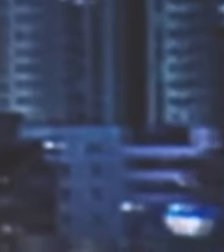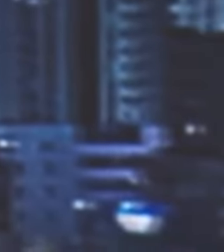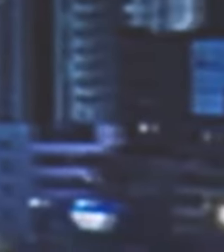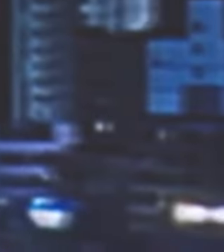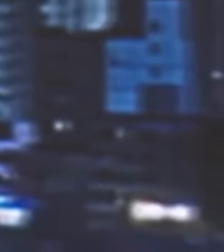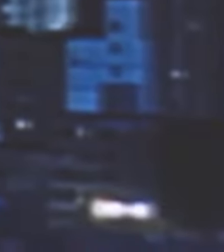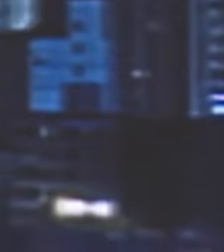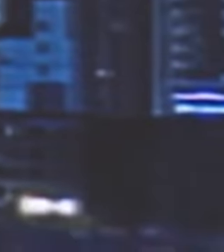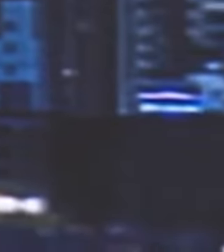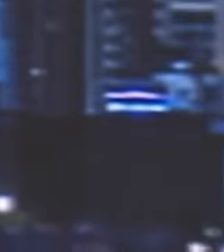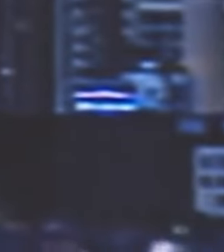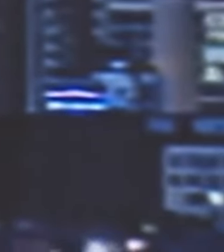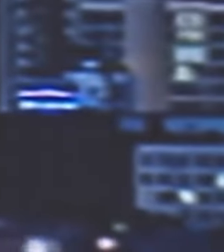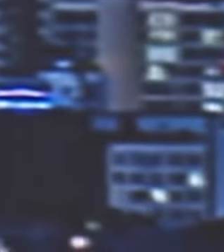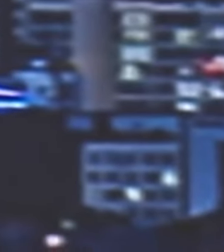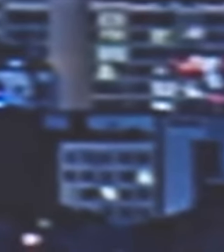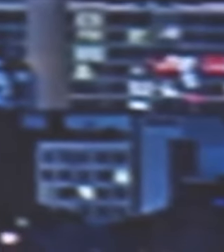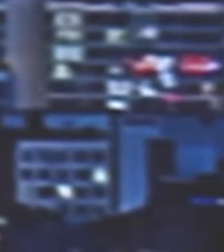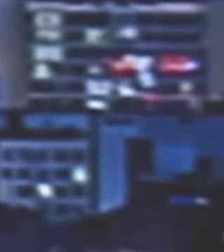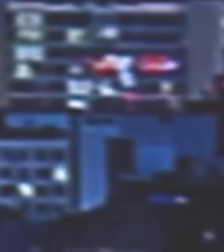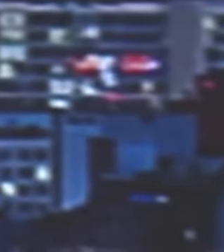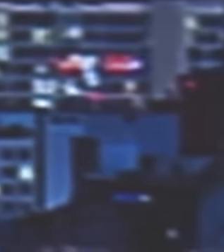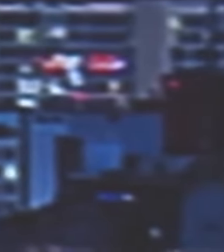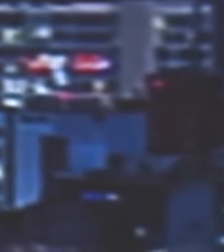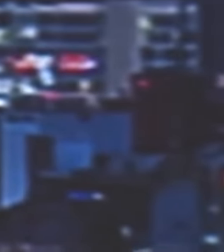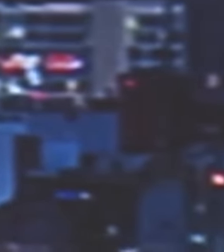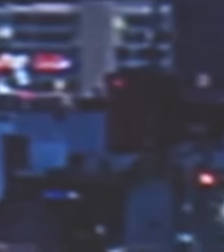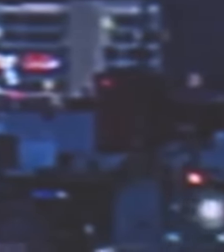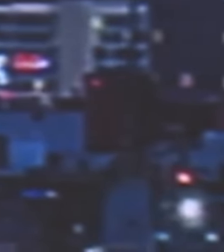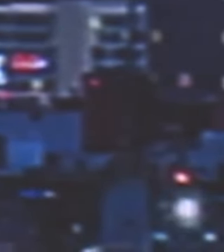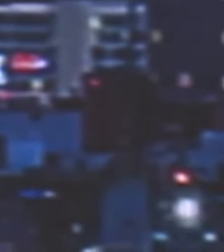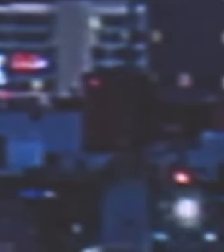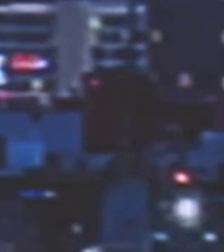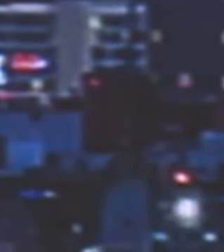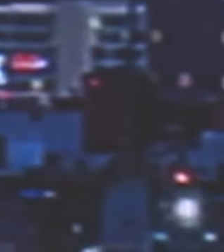저희는 저녁 6시 50분 뉴스룸에서 뵙겠습니다